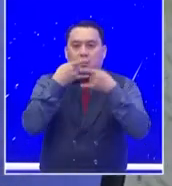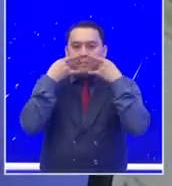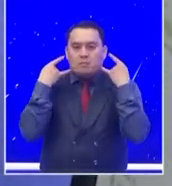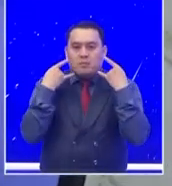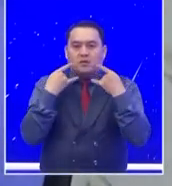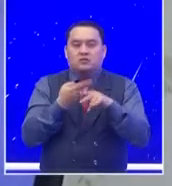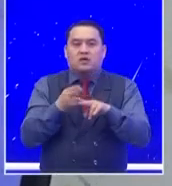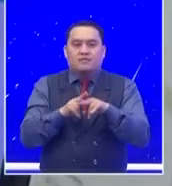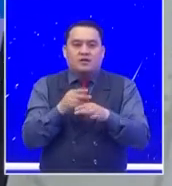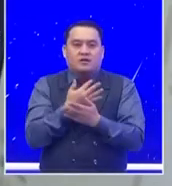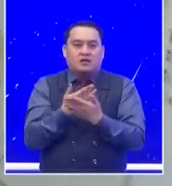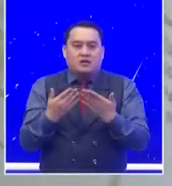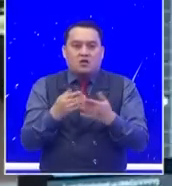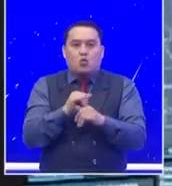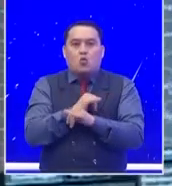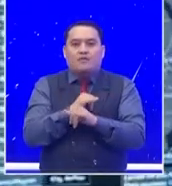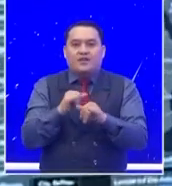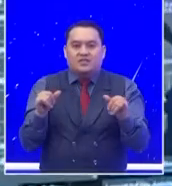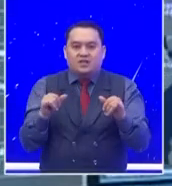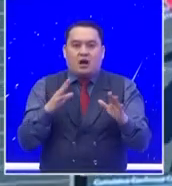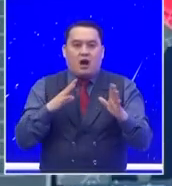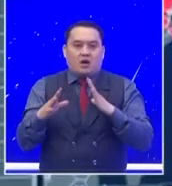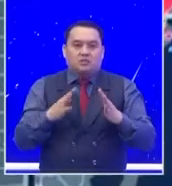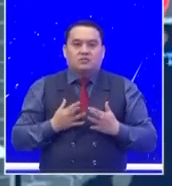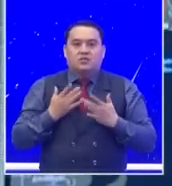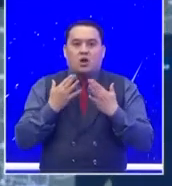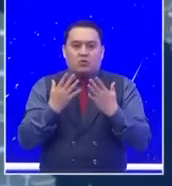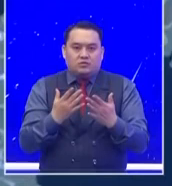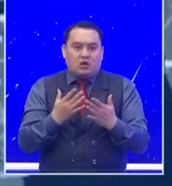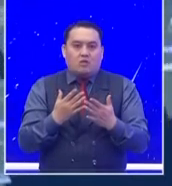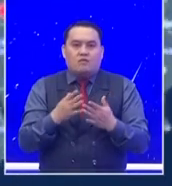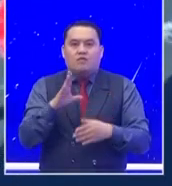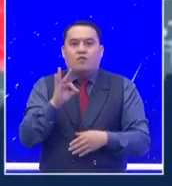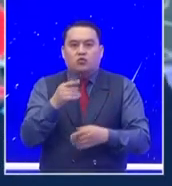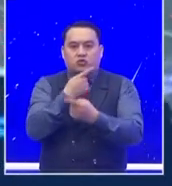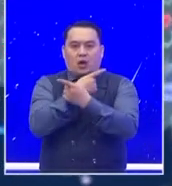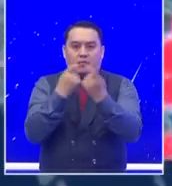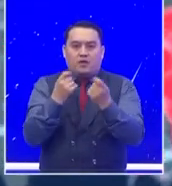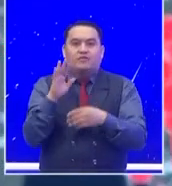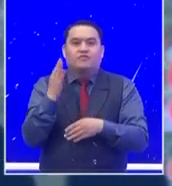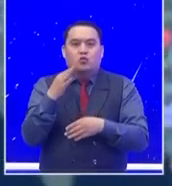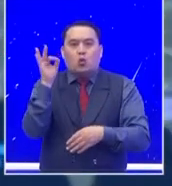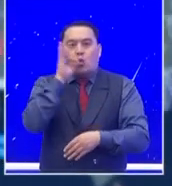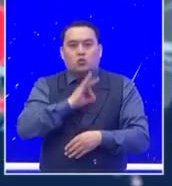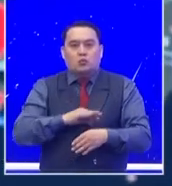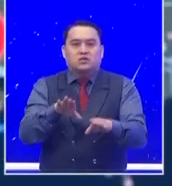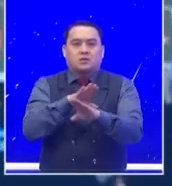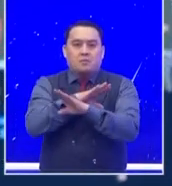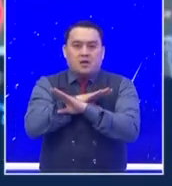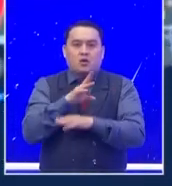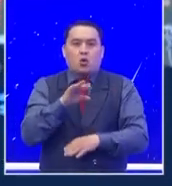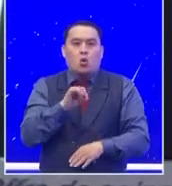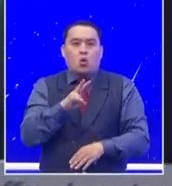без инфицируют и гели растут физи с азартным спросом тем временем вот сообщила во вторник о том что смертность от